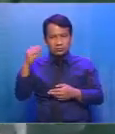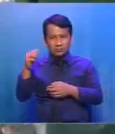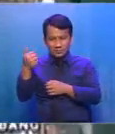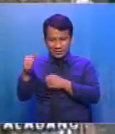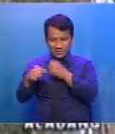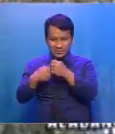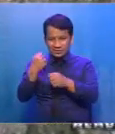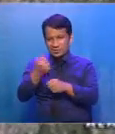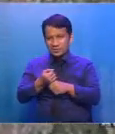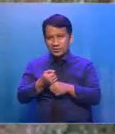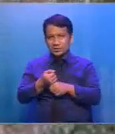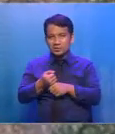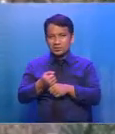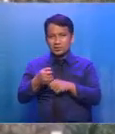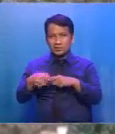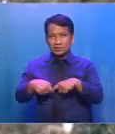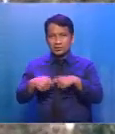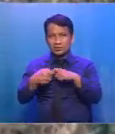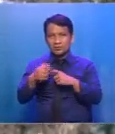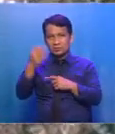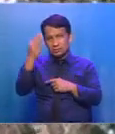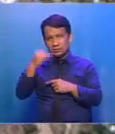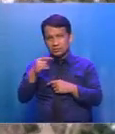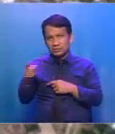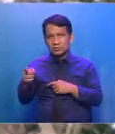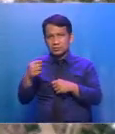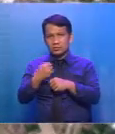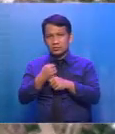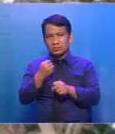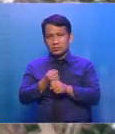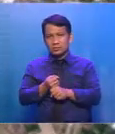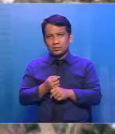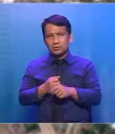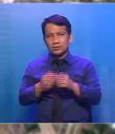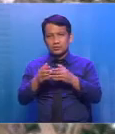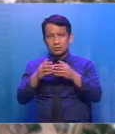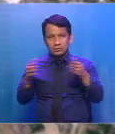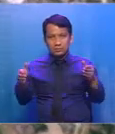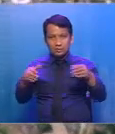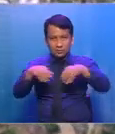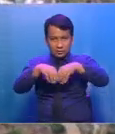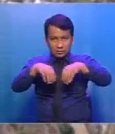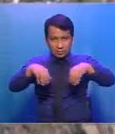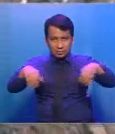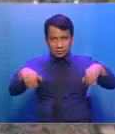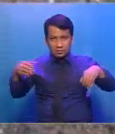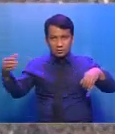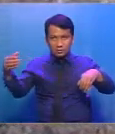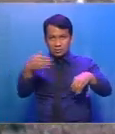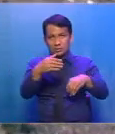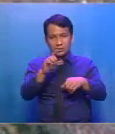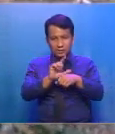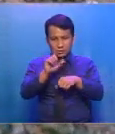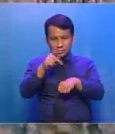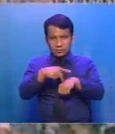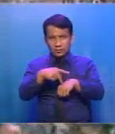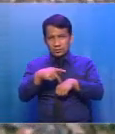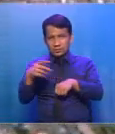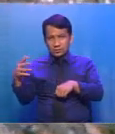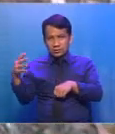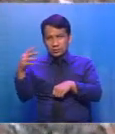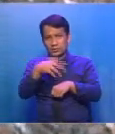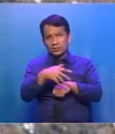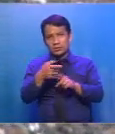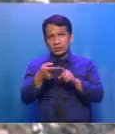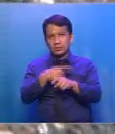na matagal na pong nakabinbin. Bakit daw hindi gumawa ng isa pang higanteng kanal na tatago sa Manalas, Piñas para ilabas po ang tubig